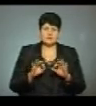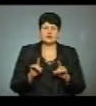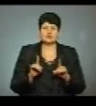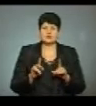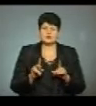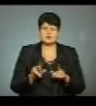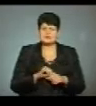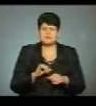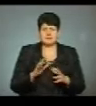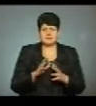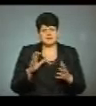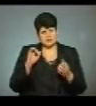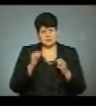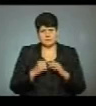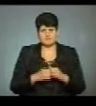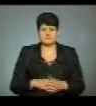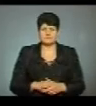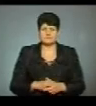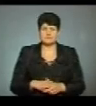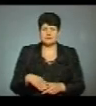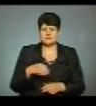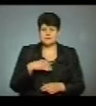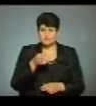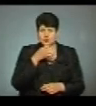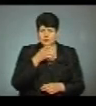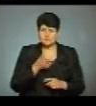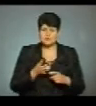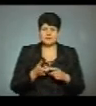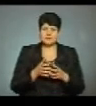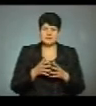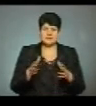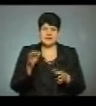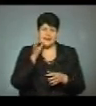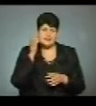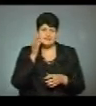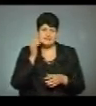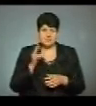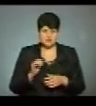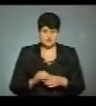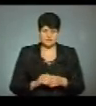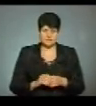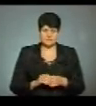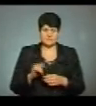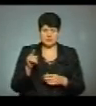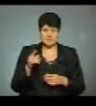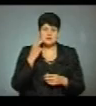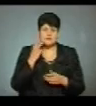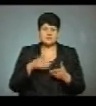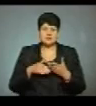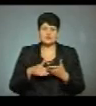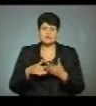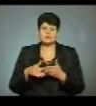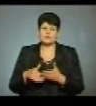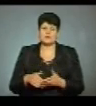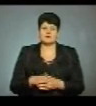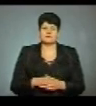казки їм найбільше запам'ятався. Подобалися найбільше з акторів лисичка. Вона вічно допомагала,